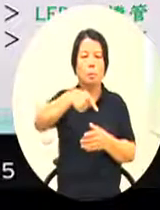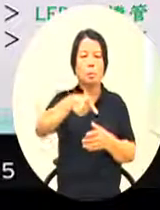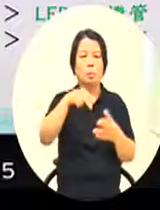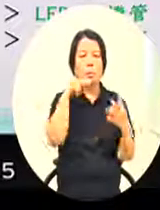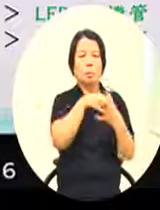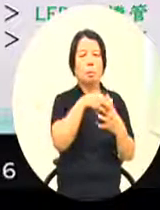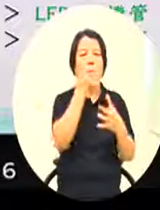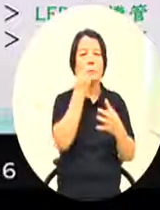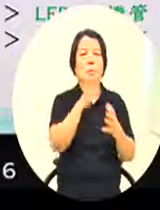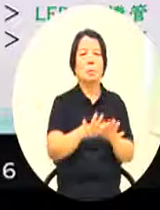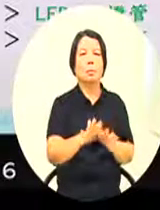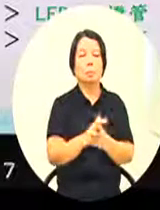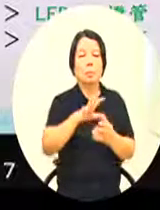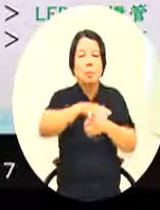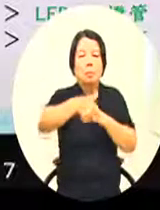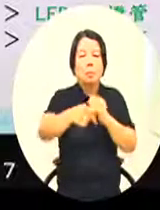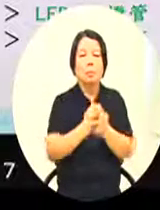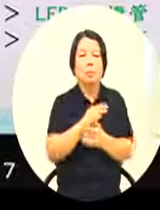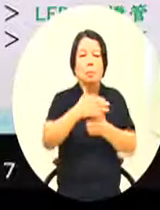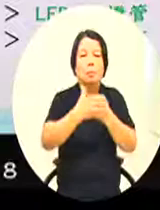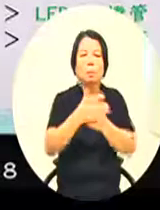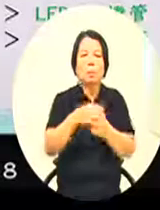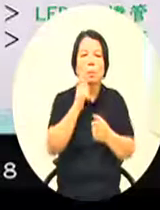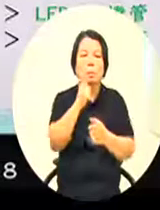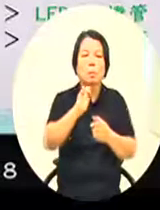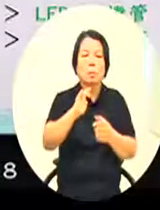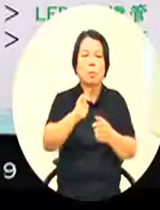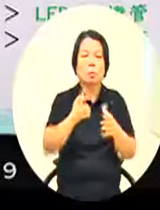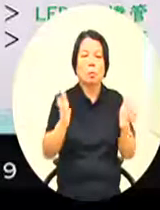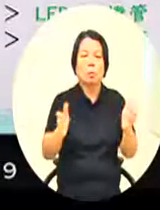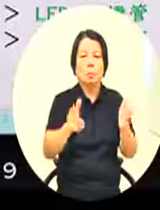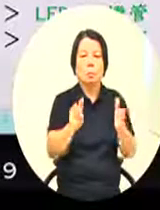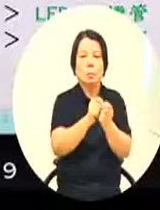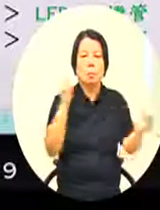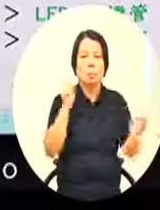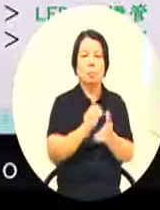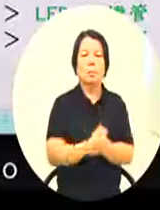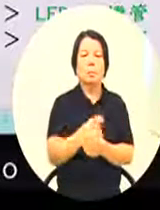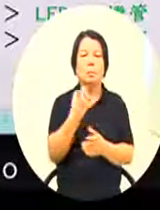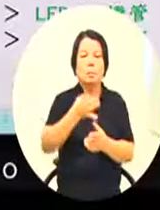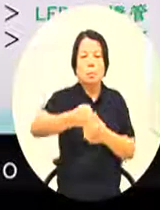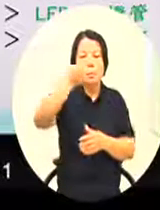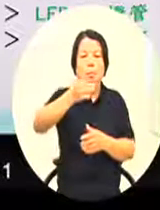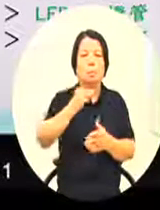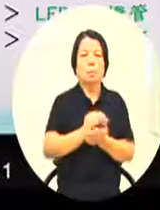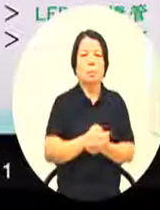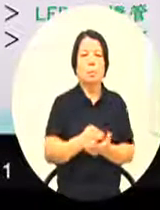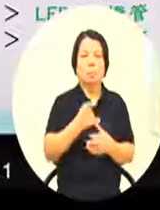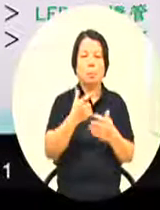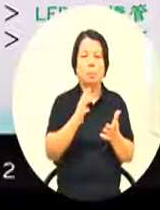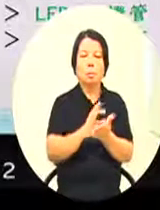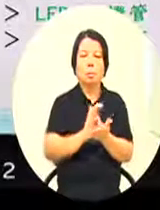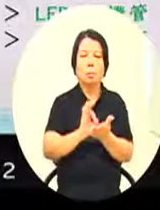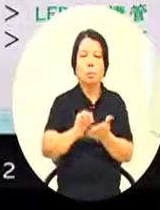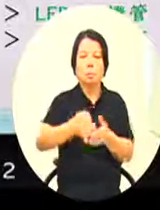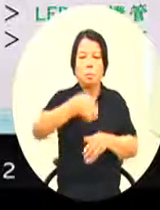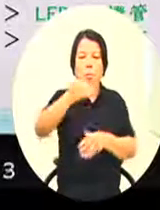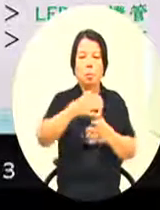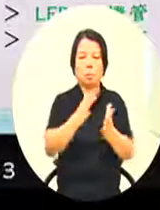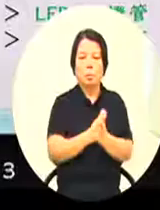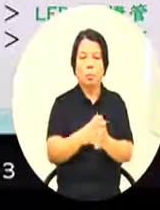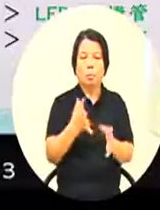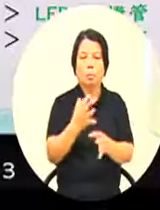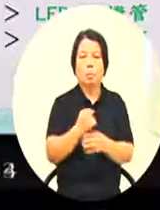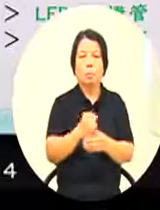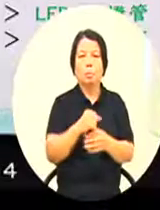所以如果是这样，包括的保固期又比较长的话，虽然费用是比较高，费用一定是比较高，但它使用的效期是比较